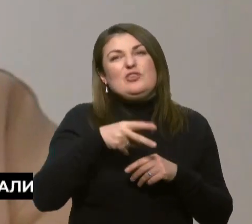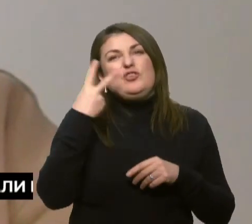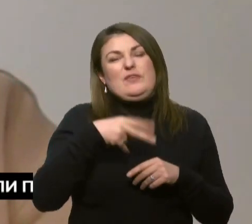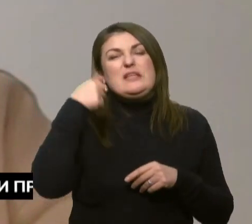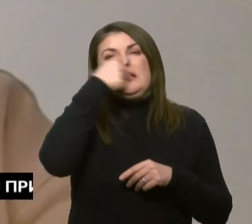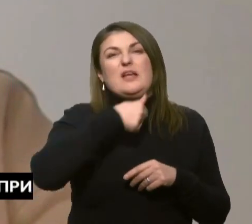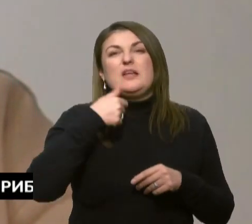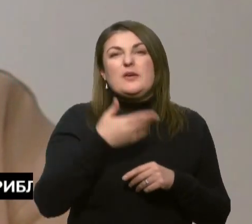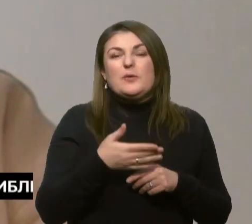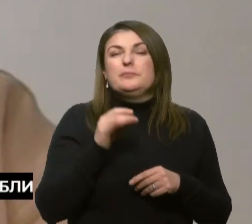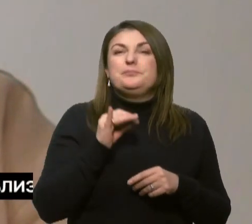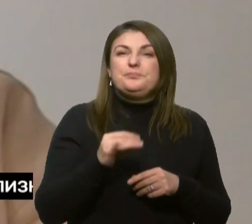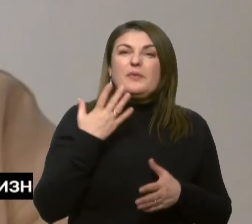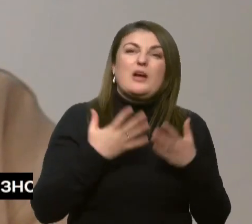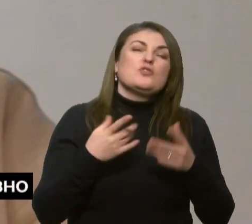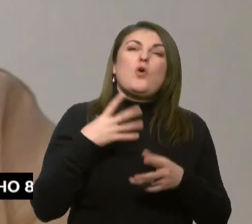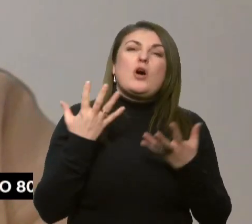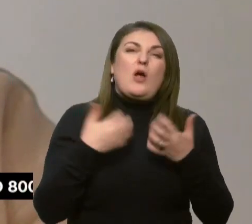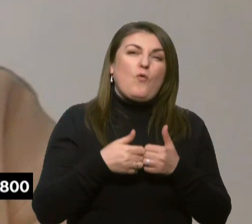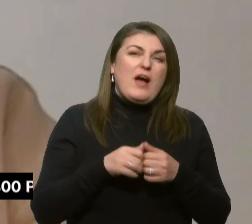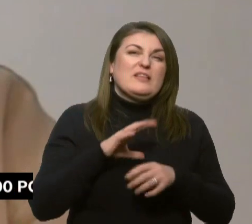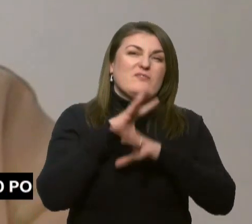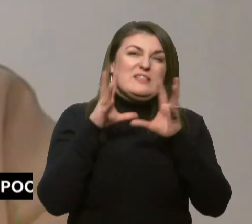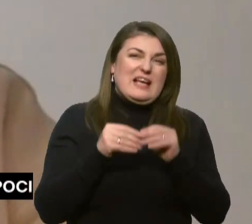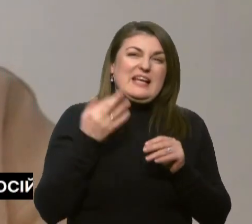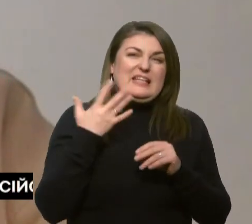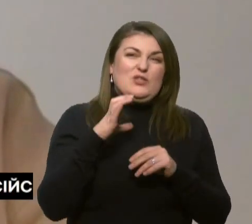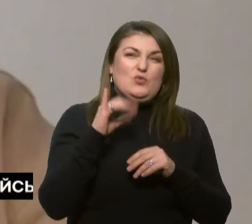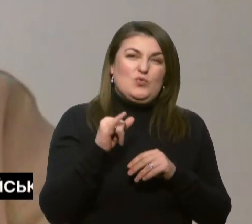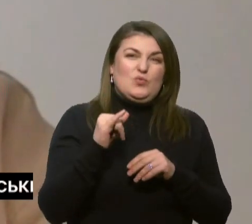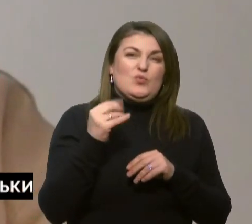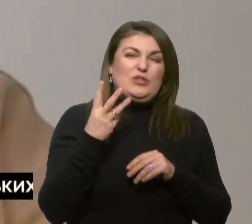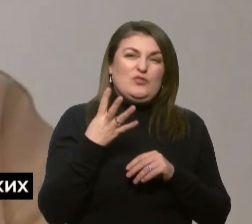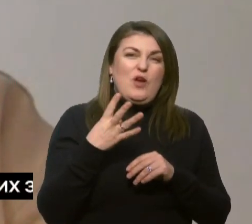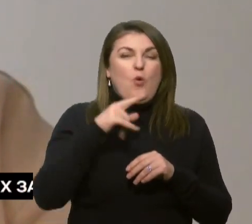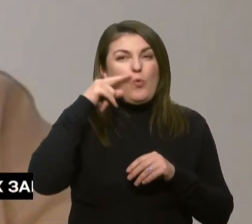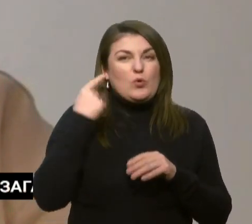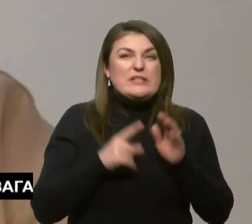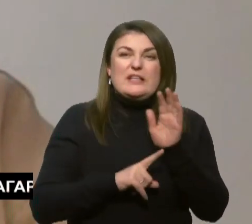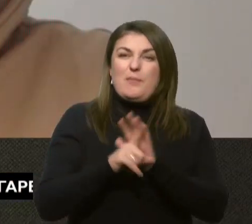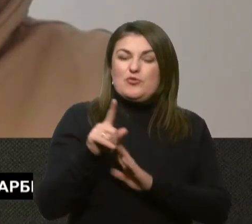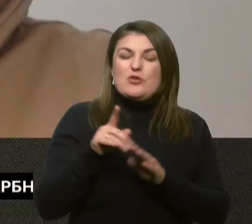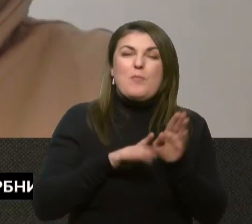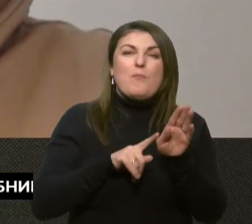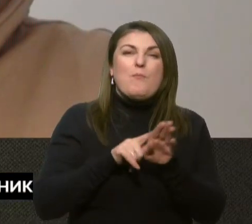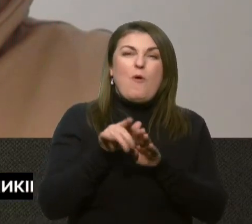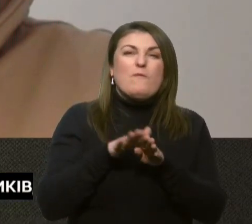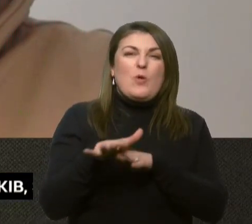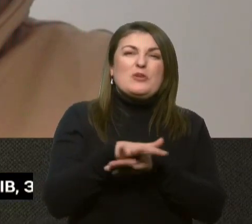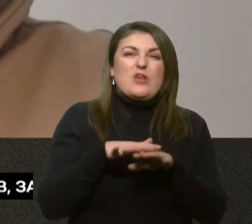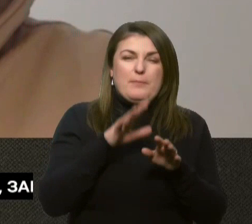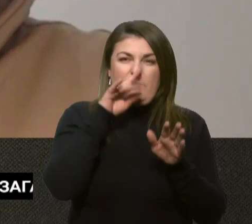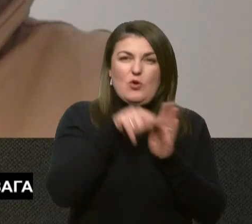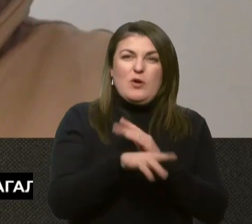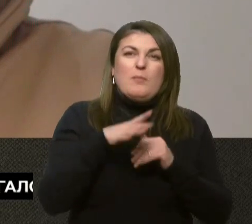рік. І якщо рахувати взагалі кількість Су-34, то у Росії на початку повномасштабного вторгнення було